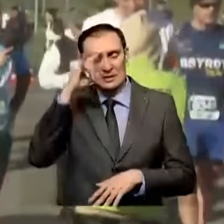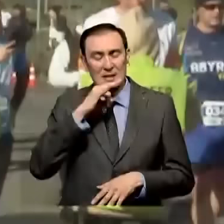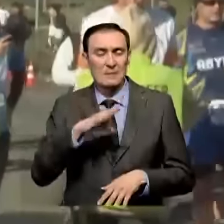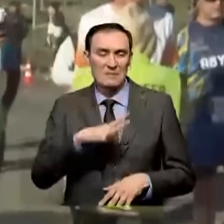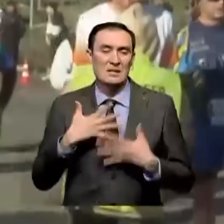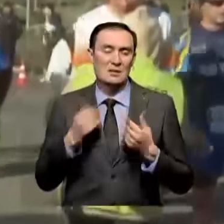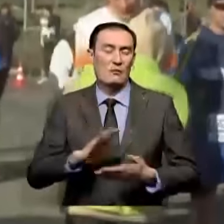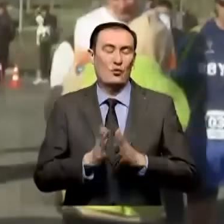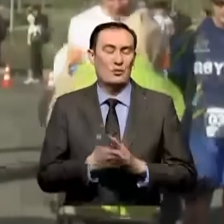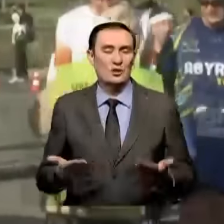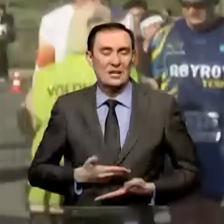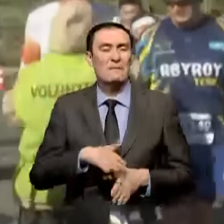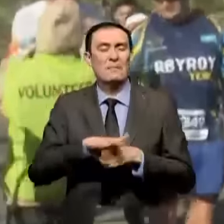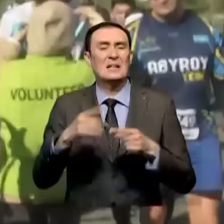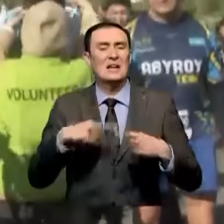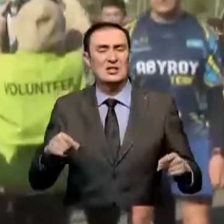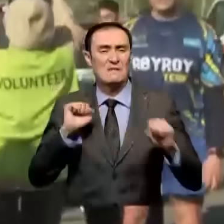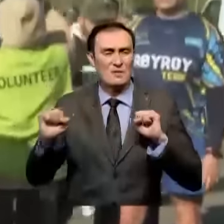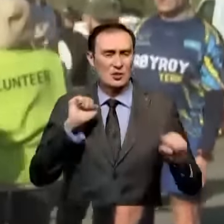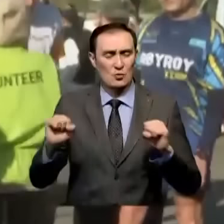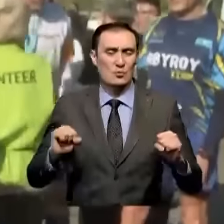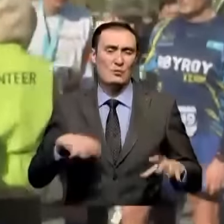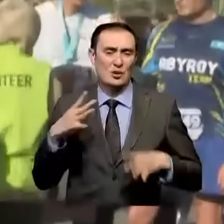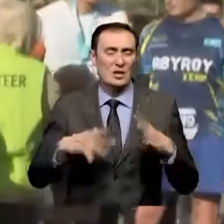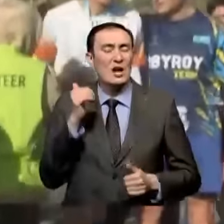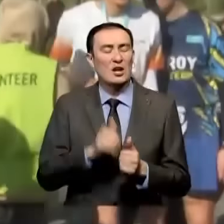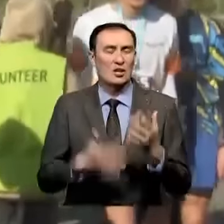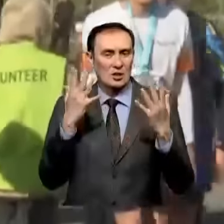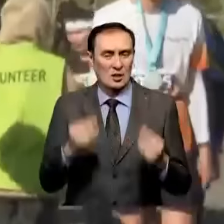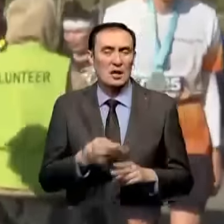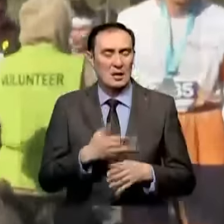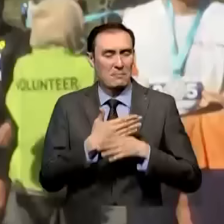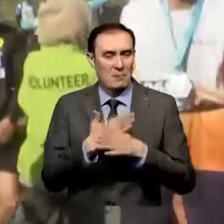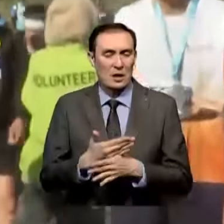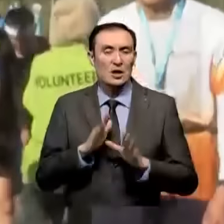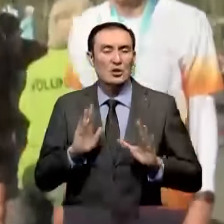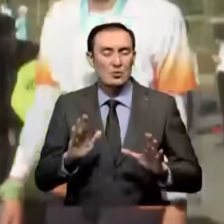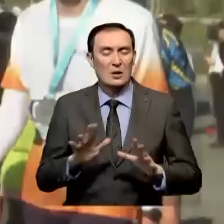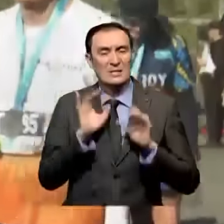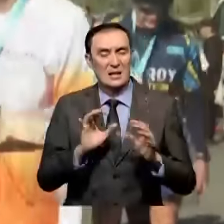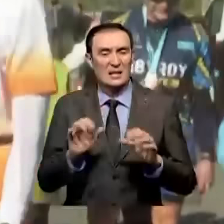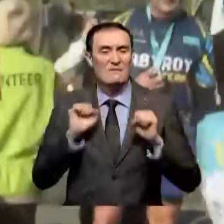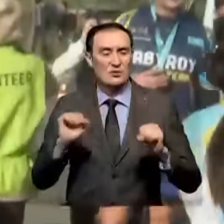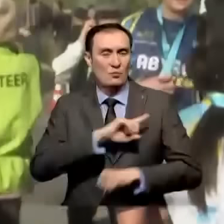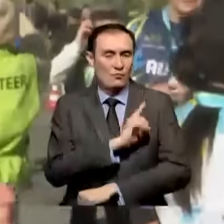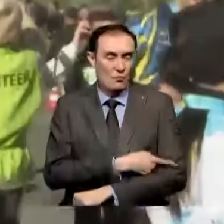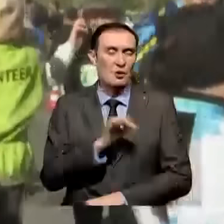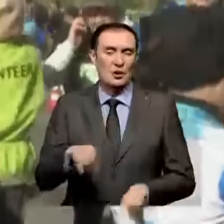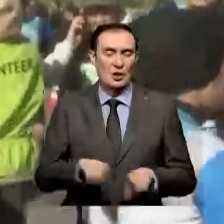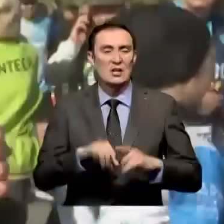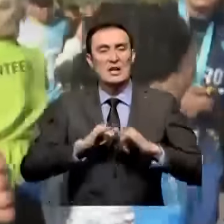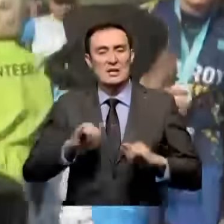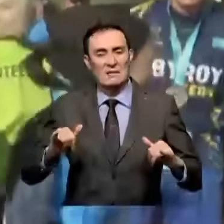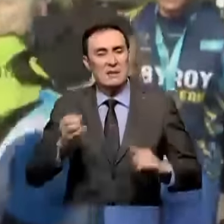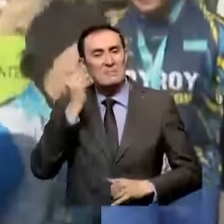здоровый образ жизни и выполнять различные физические упражнения ежедневно. Ведь это помогает не только поддержать физическую форму, но и